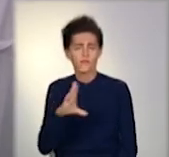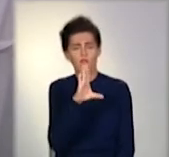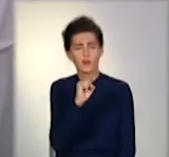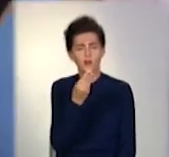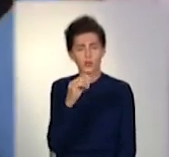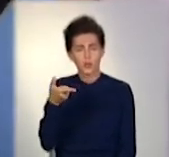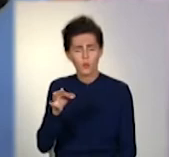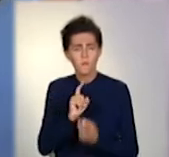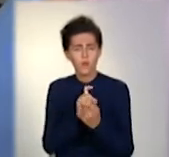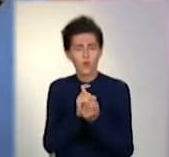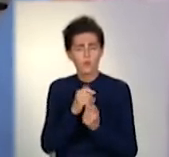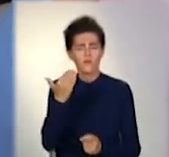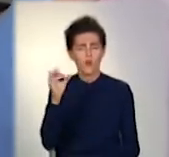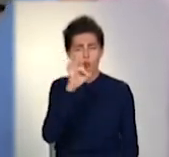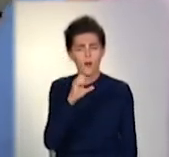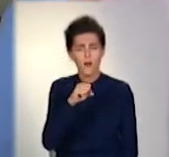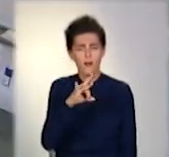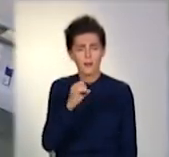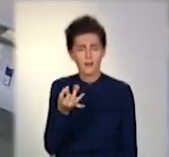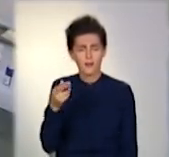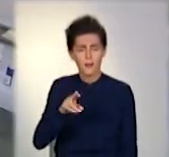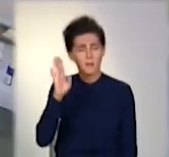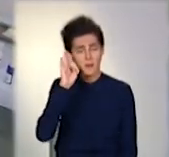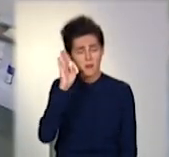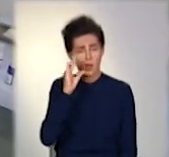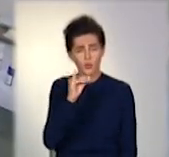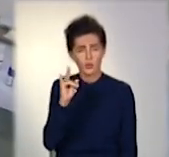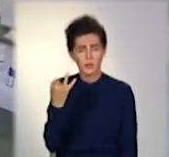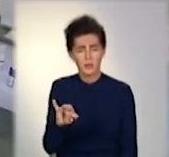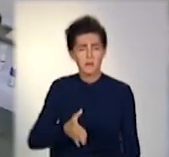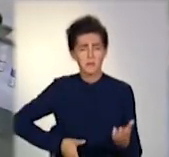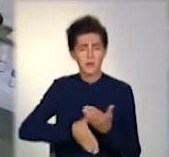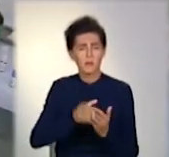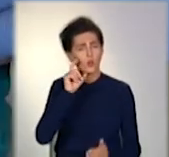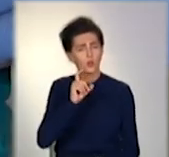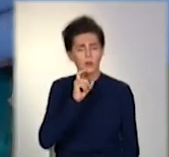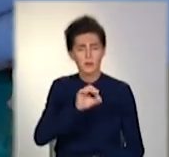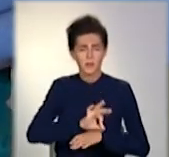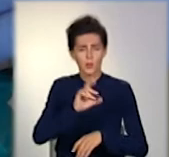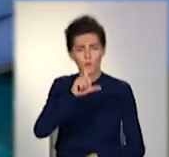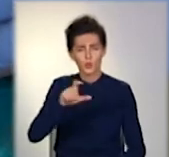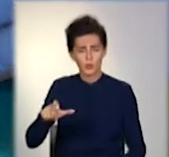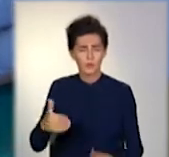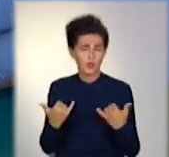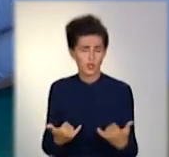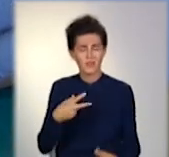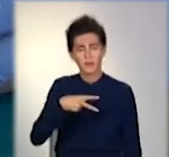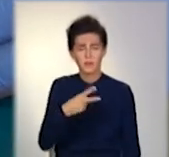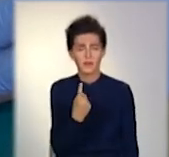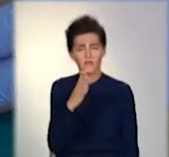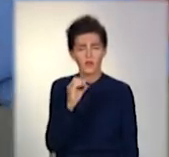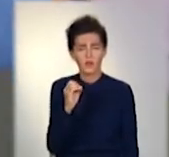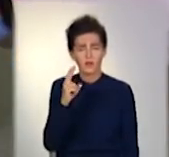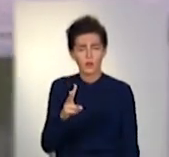боротьби з алергією професор Юрій Бісюк використовує для допомоги українським пацієнтам. 21 век официально